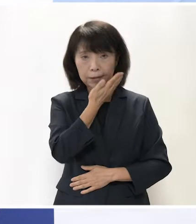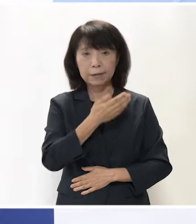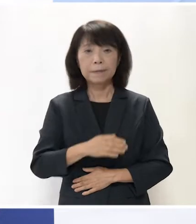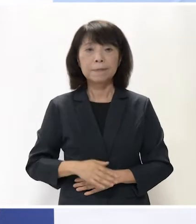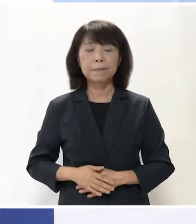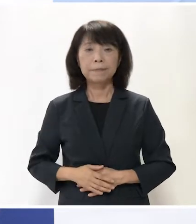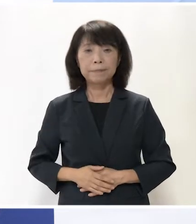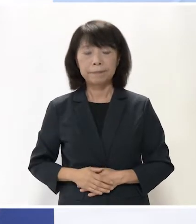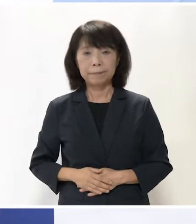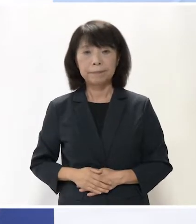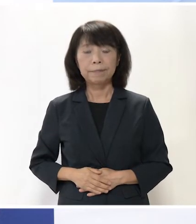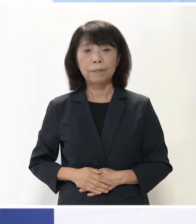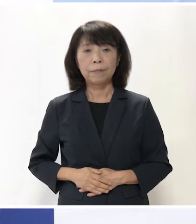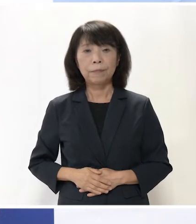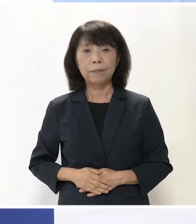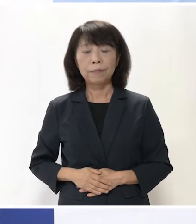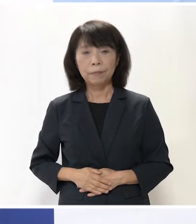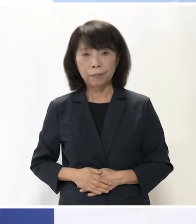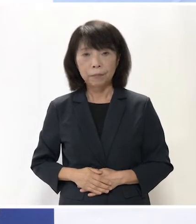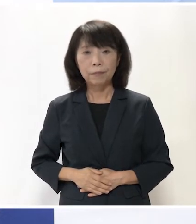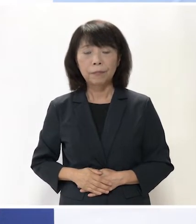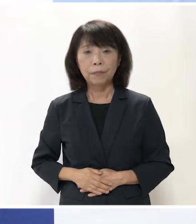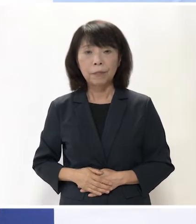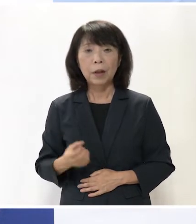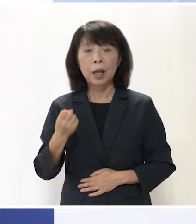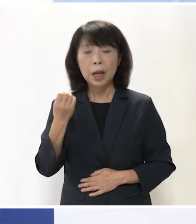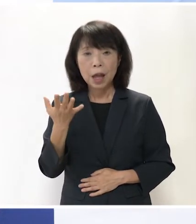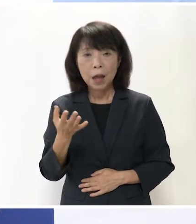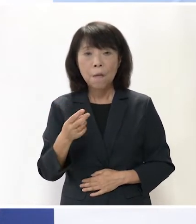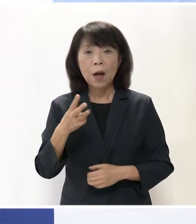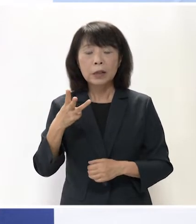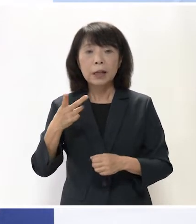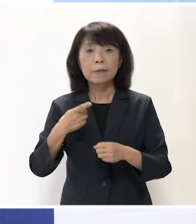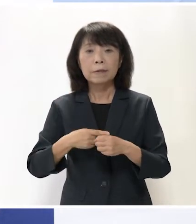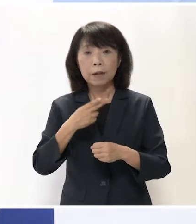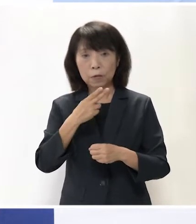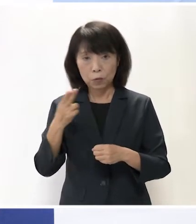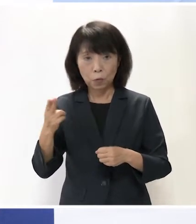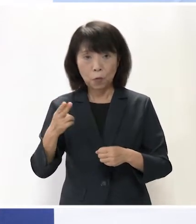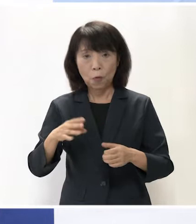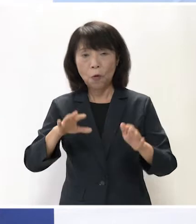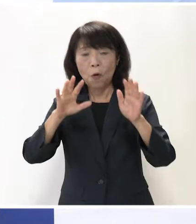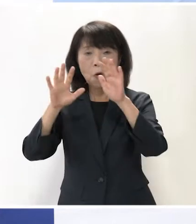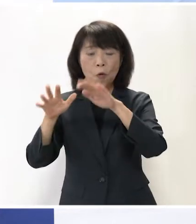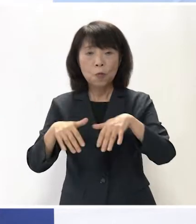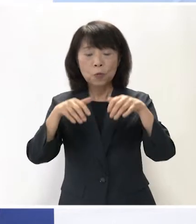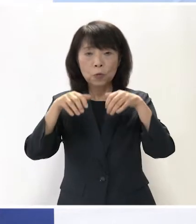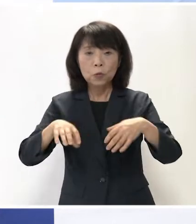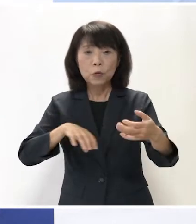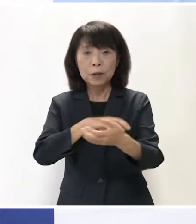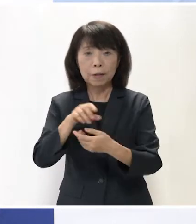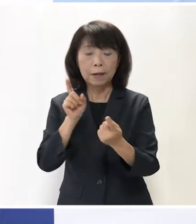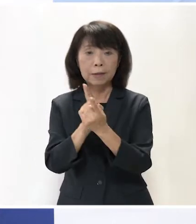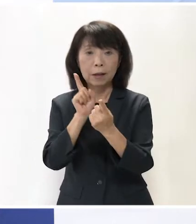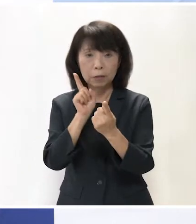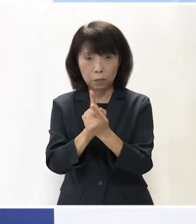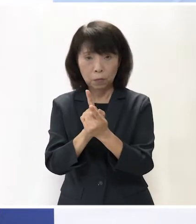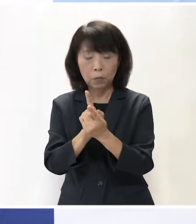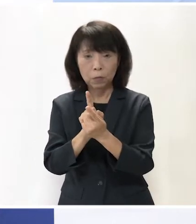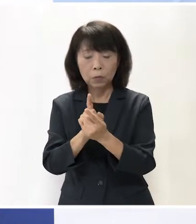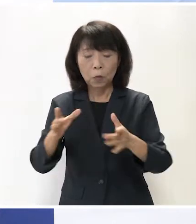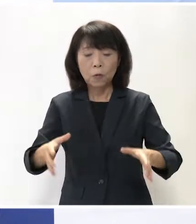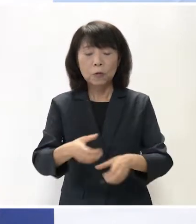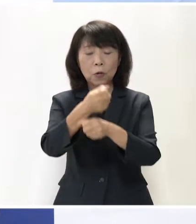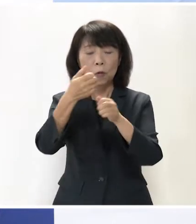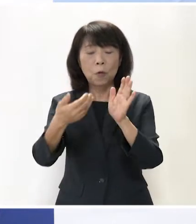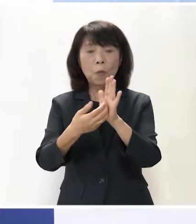です。このことから、令和3年度の風水害を対象とした総